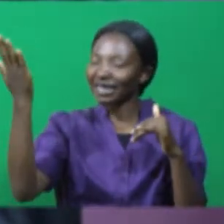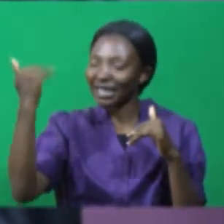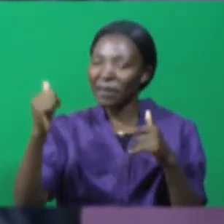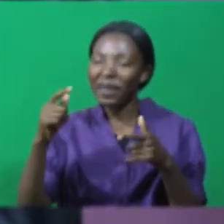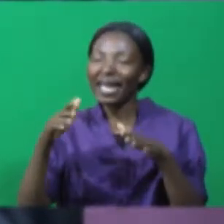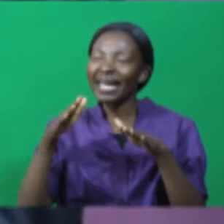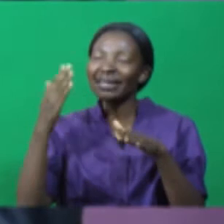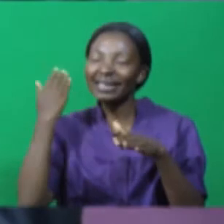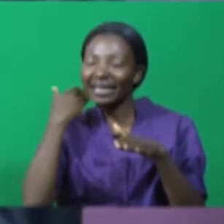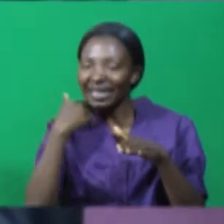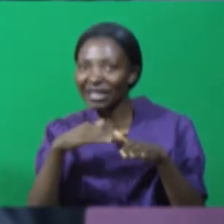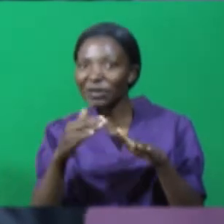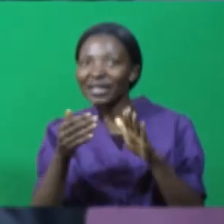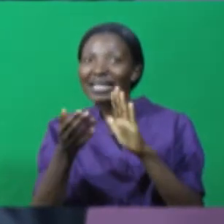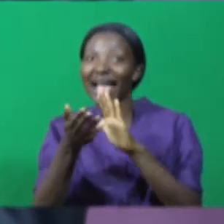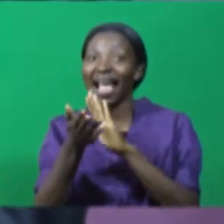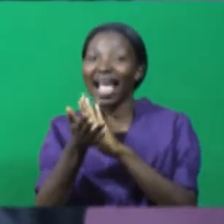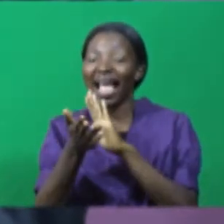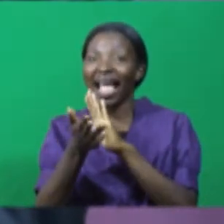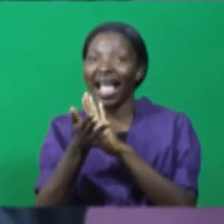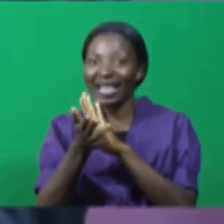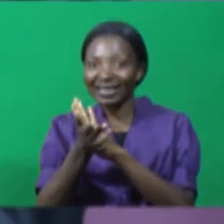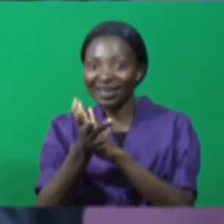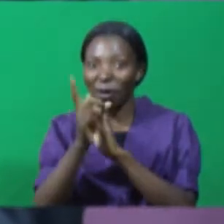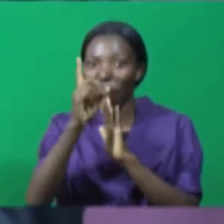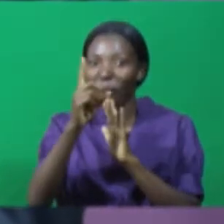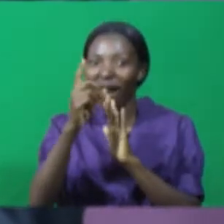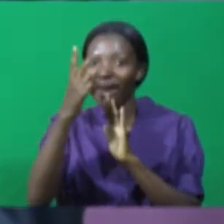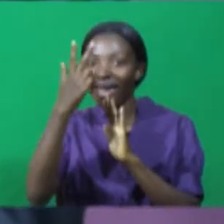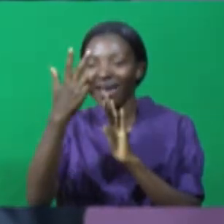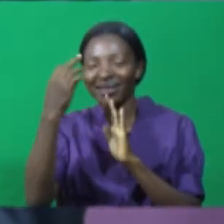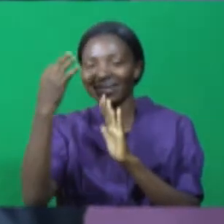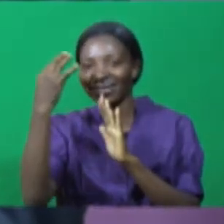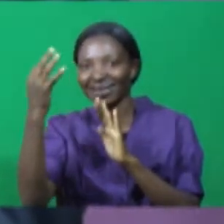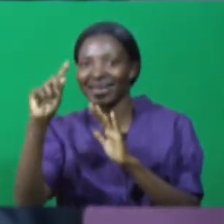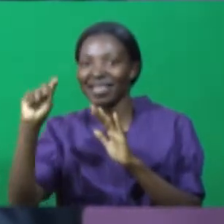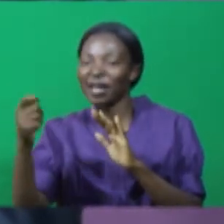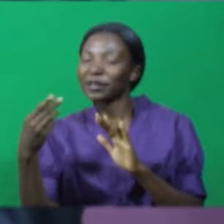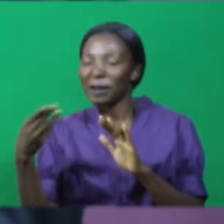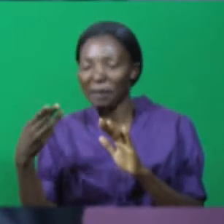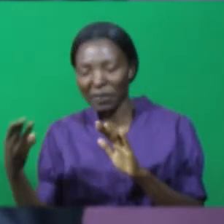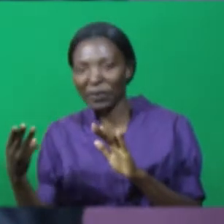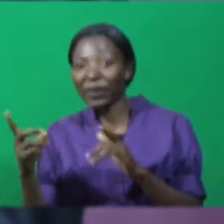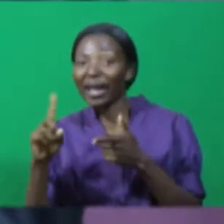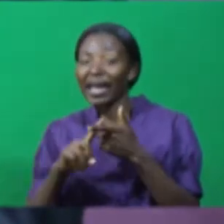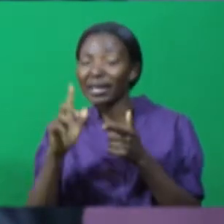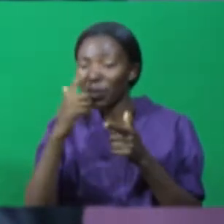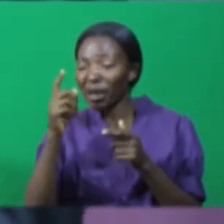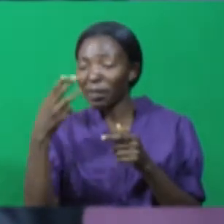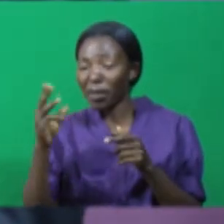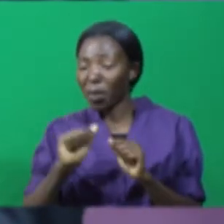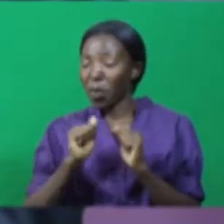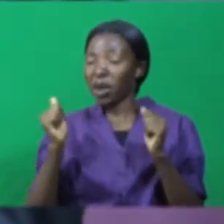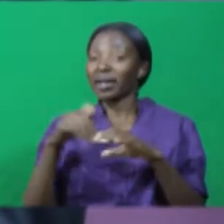vane zvuru zvine zana nemakumi masere nezvishanu pamisasa yevaAsiria. Zvino vanhu vakati vachimuka